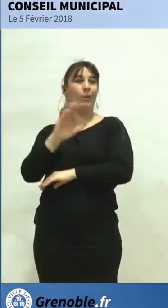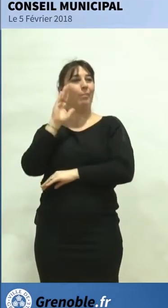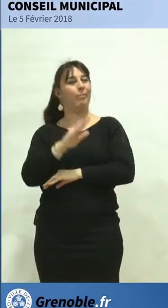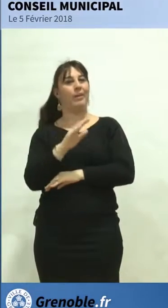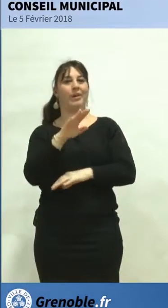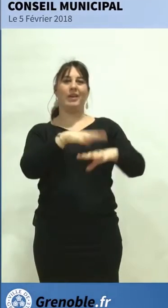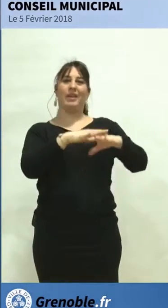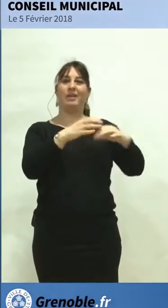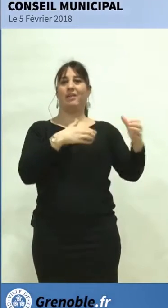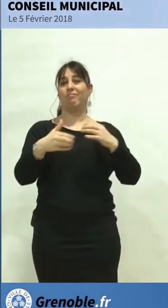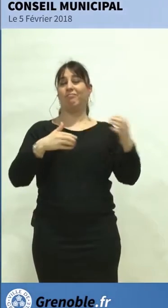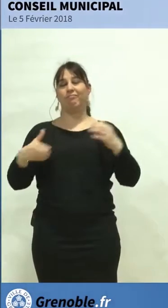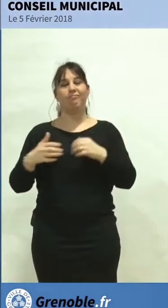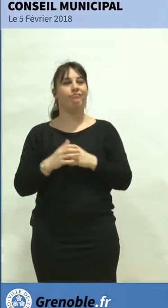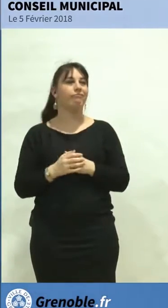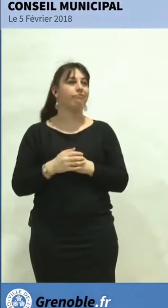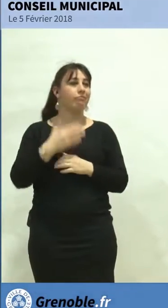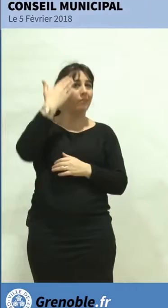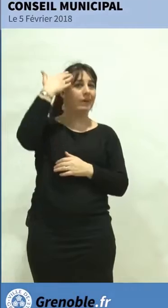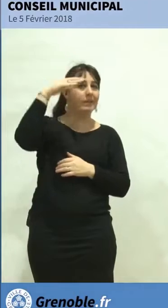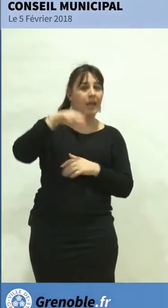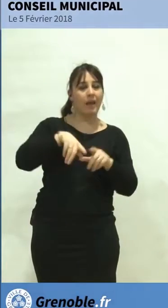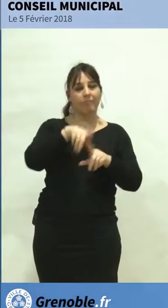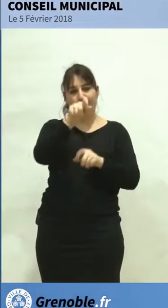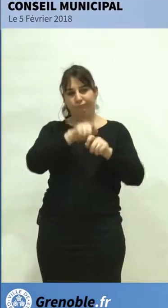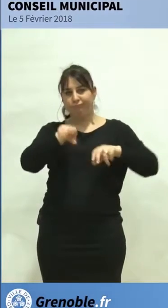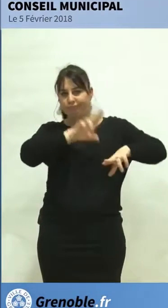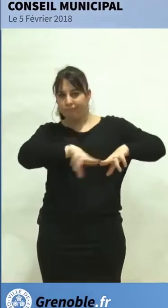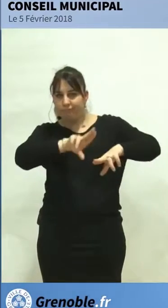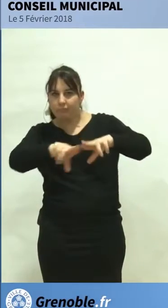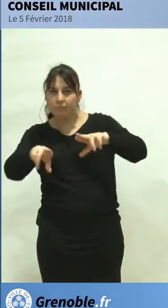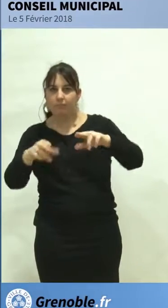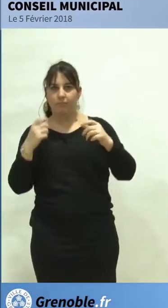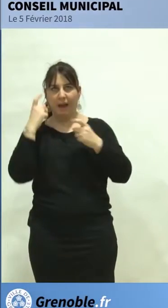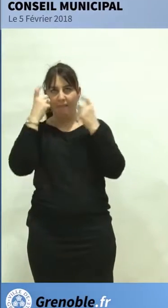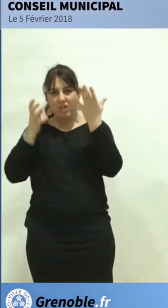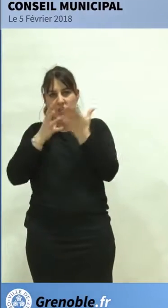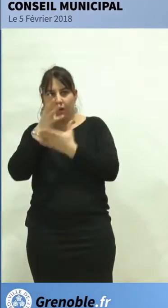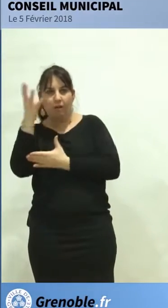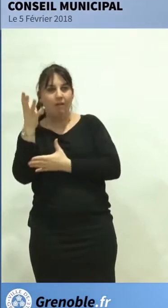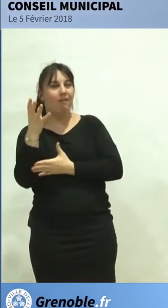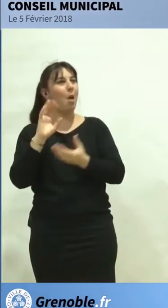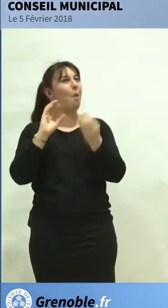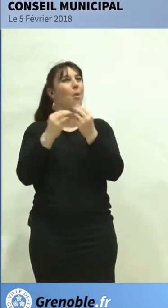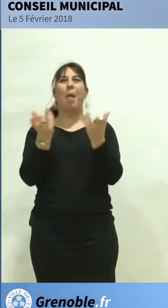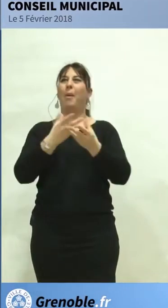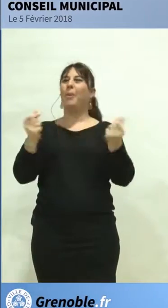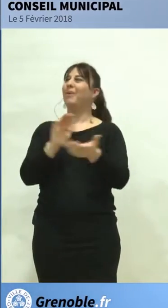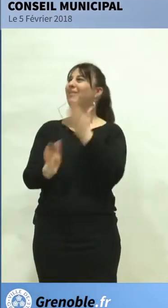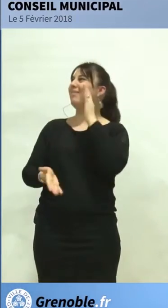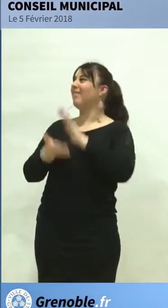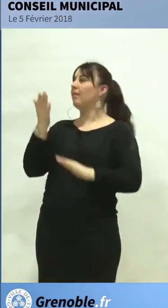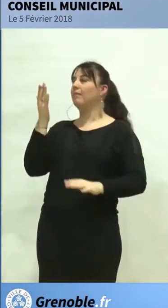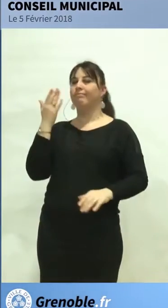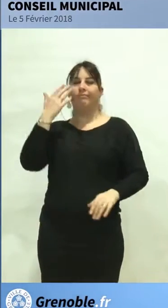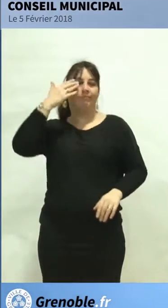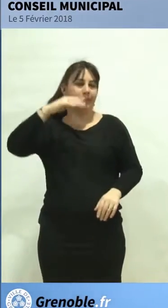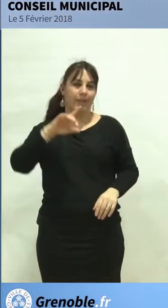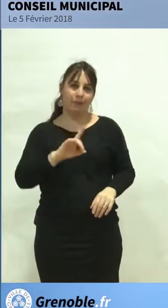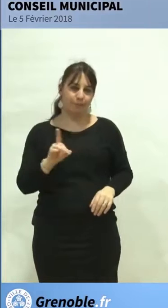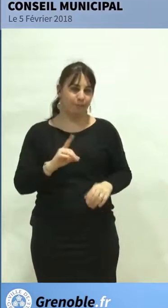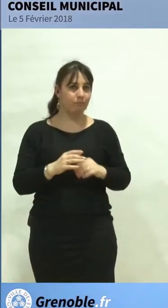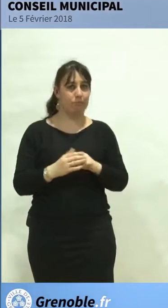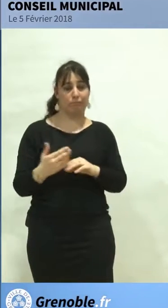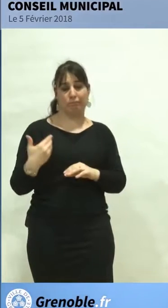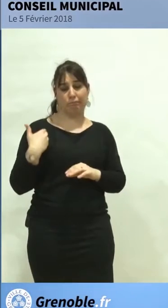bien que la rénovation urbaine et les projets de requalification ne vont pas résoudre tous les problèmes du quartier. Récemment